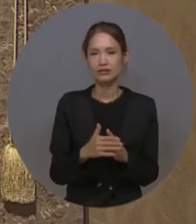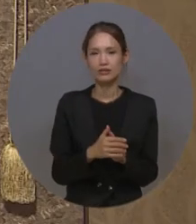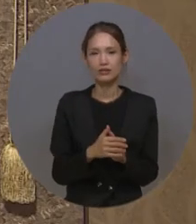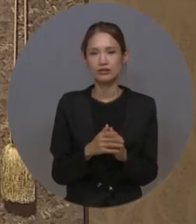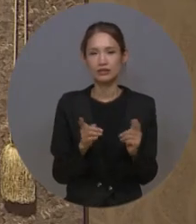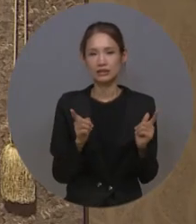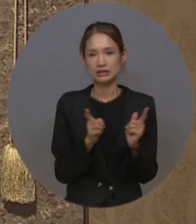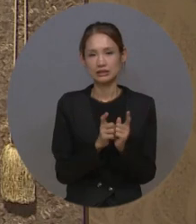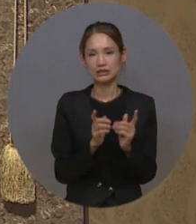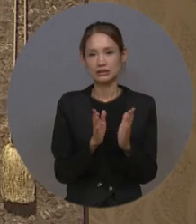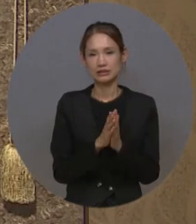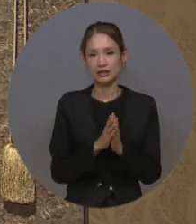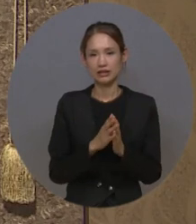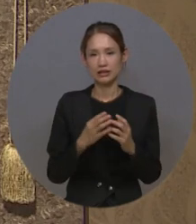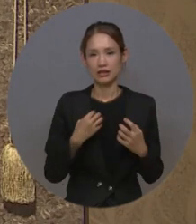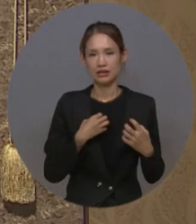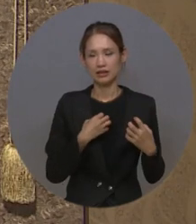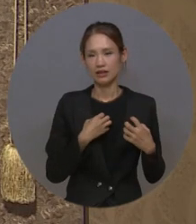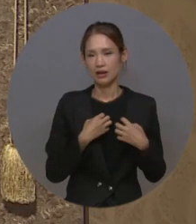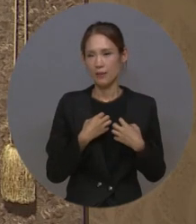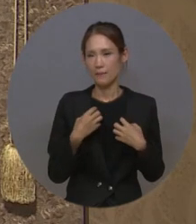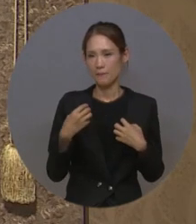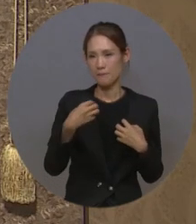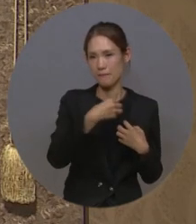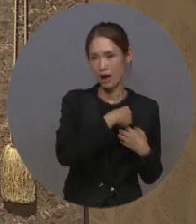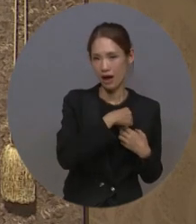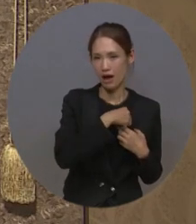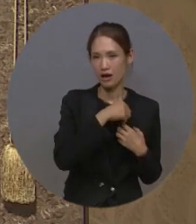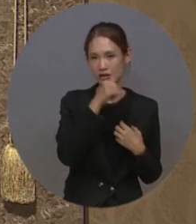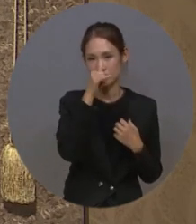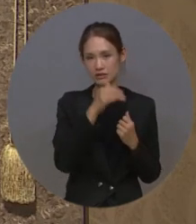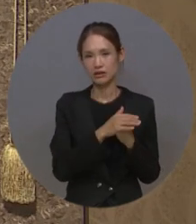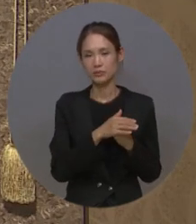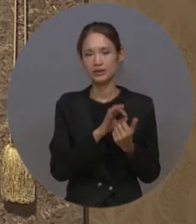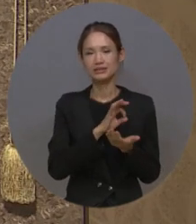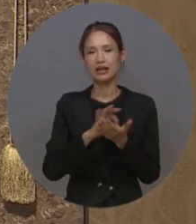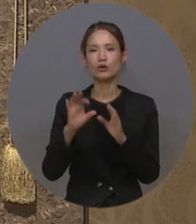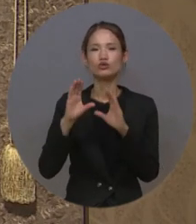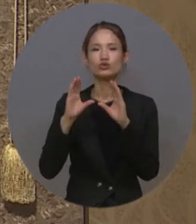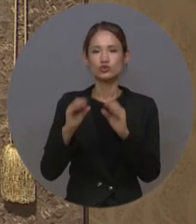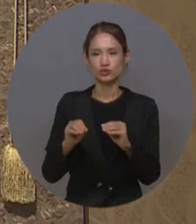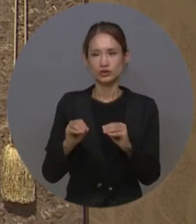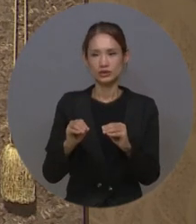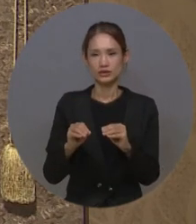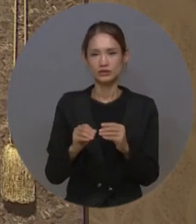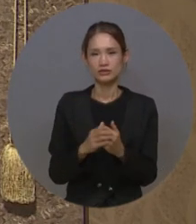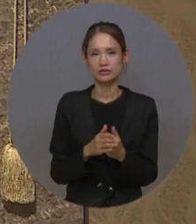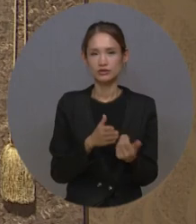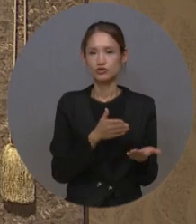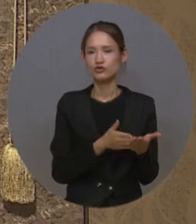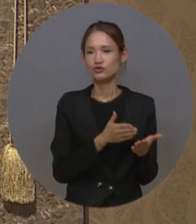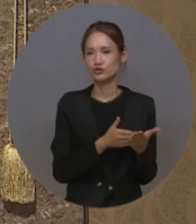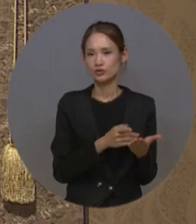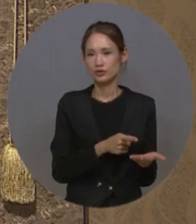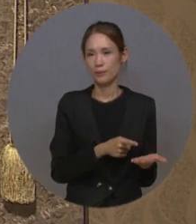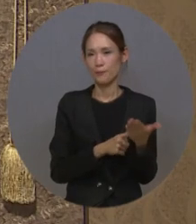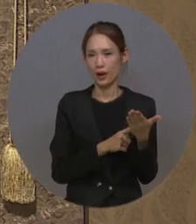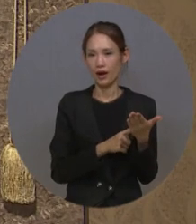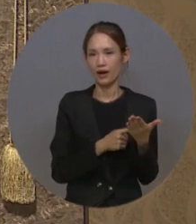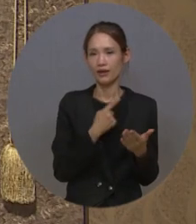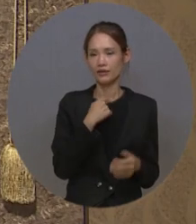직접적으로 폐에 들어가기 때문에 사용 중지하라고.